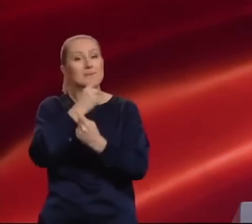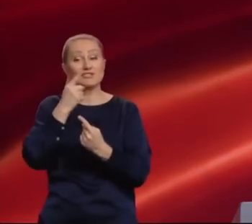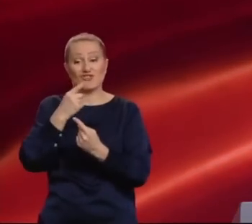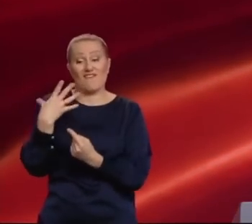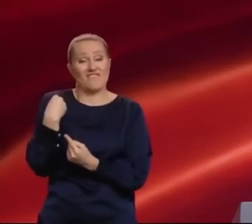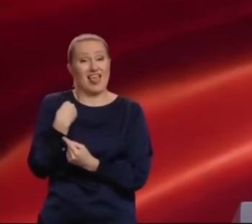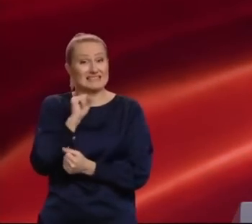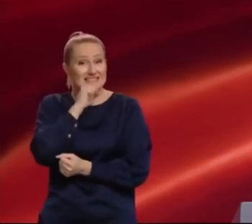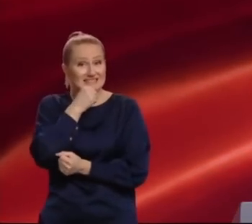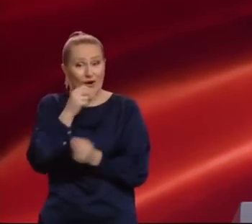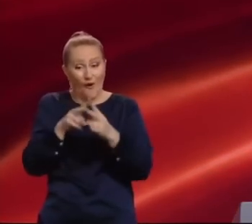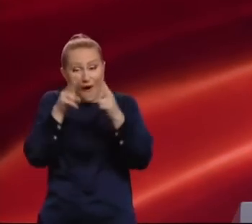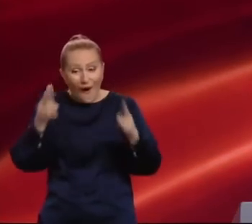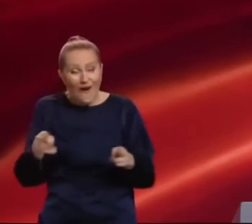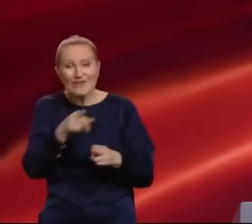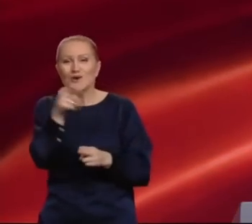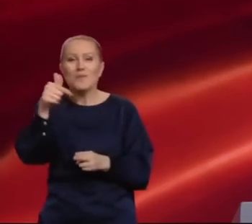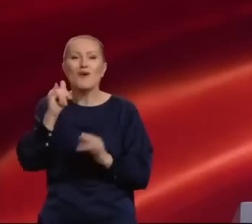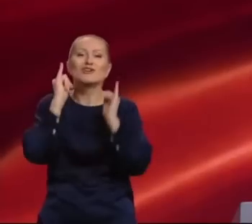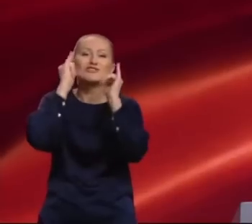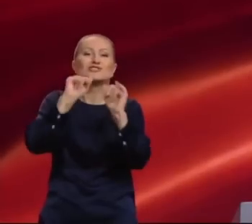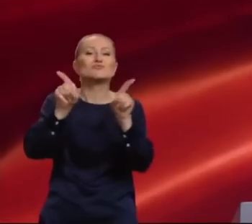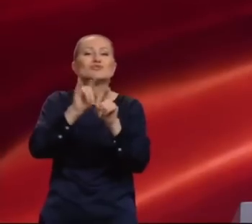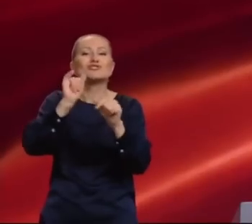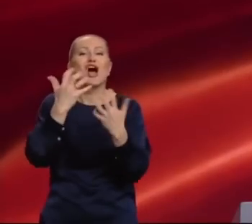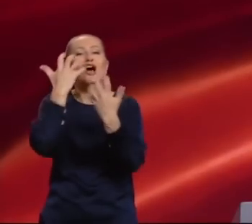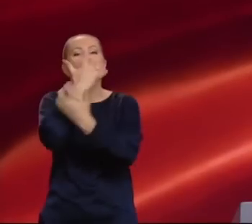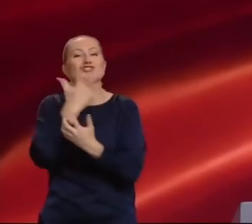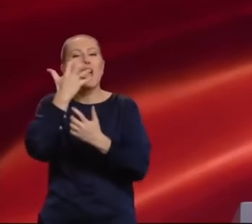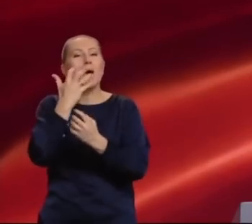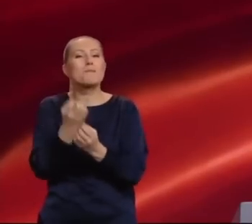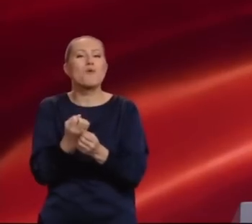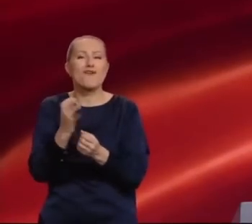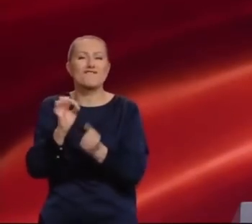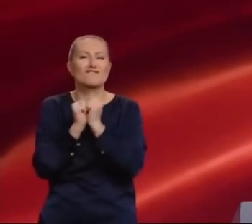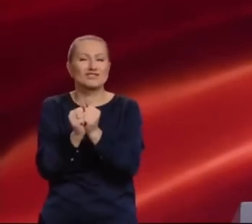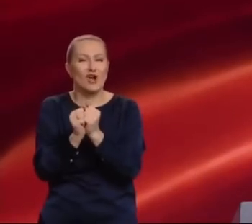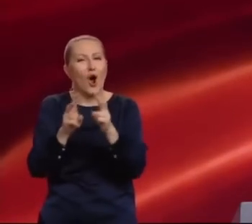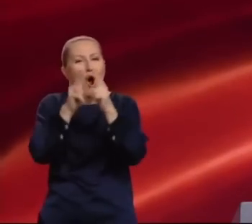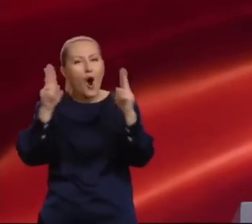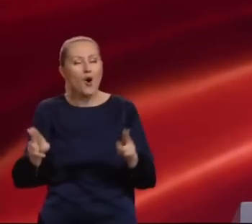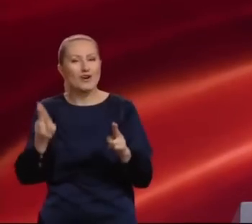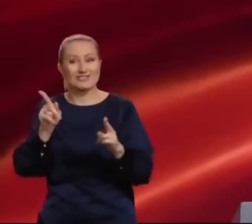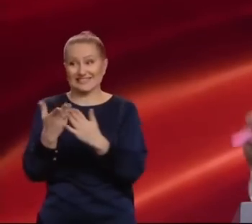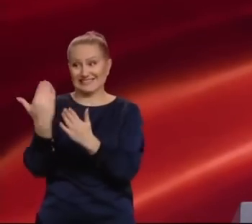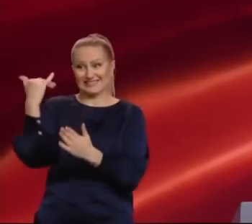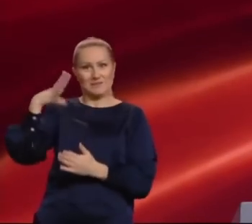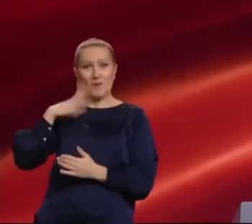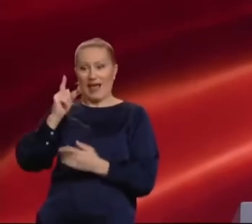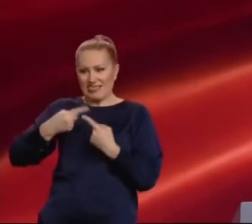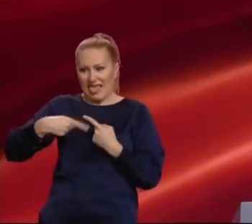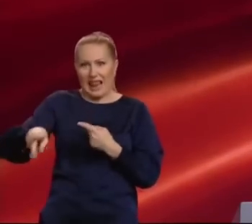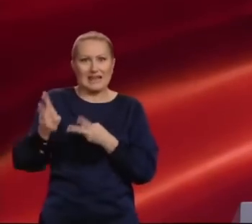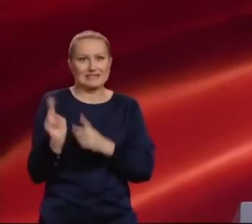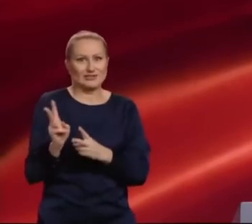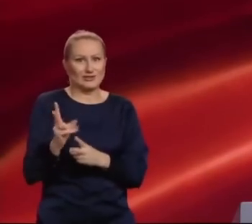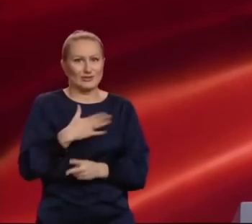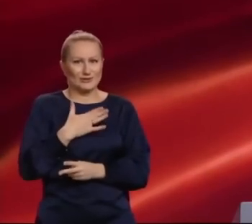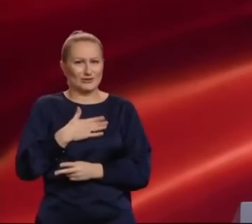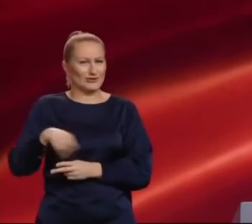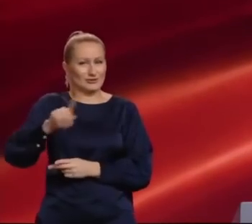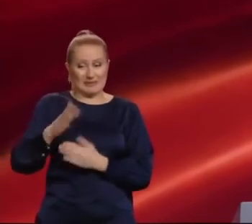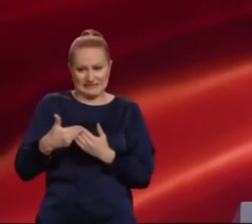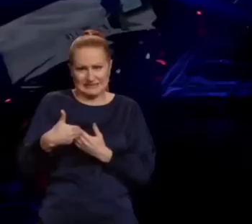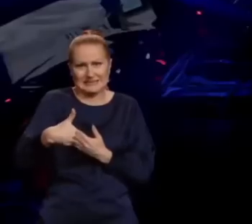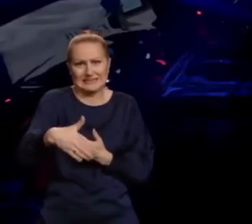życia powinna być jak ciepły wrzesień, który mieliśmy ostatnio, a nie ponury listopad, który się zbliża wielkimi